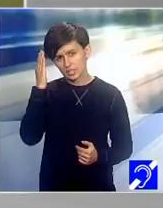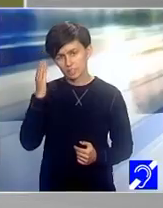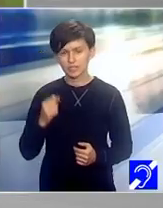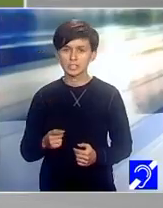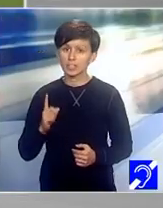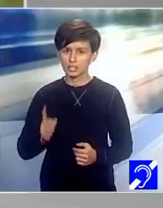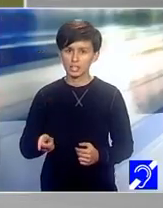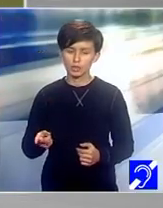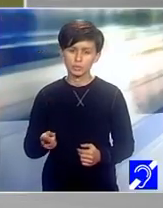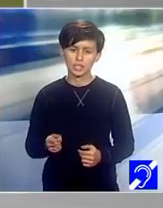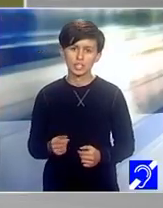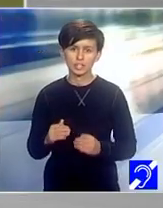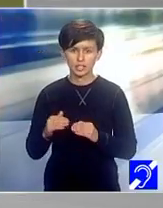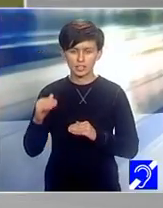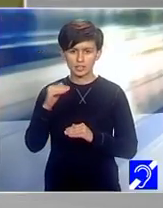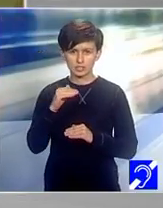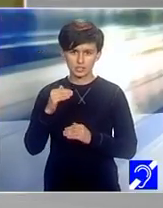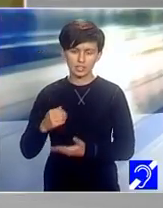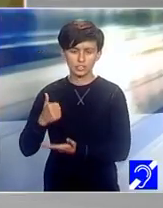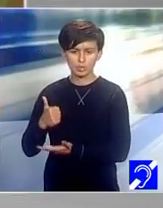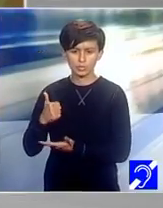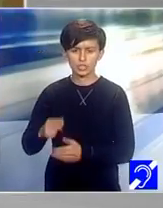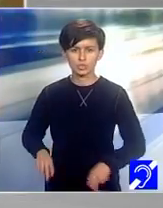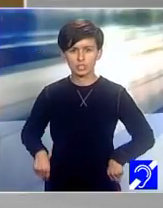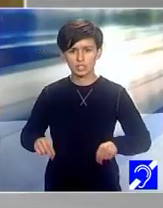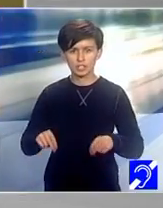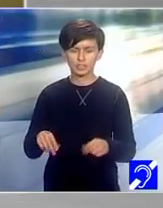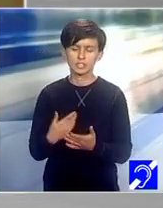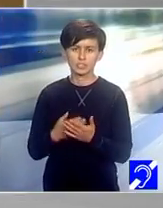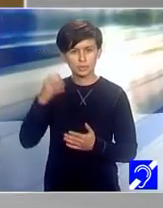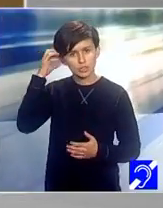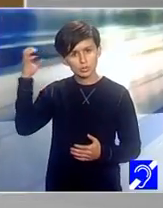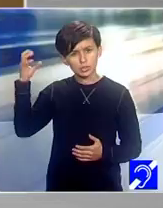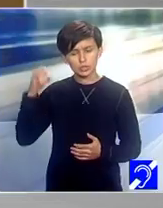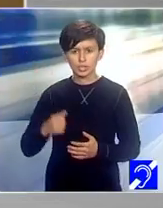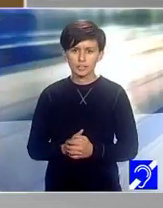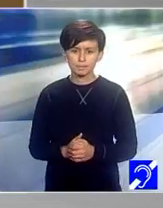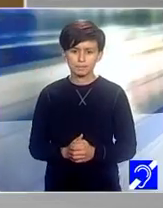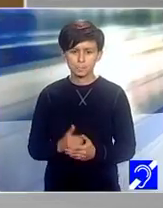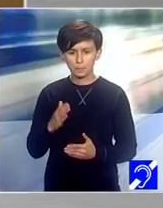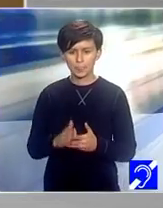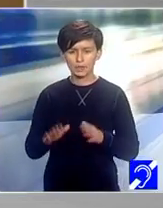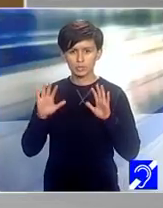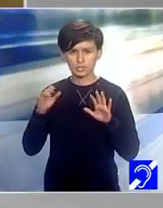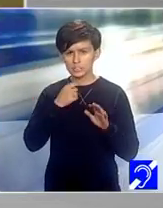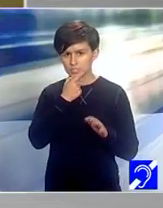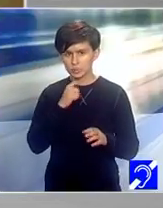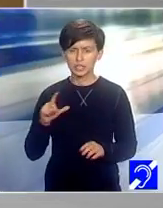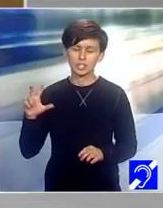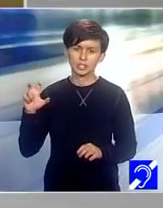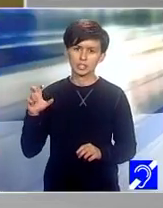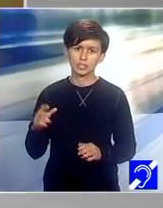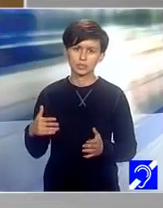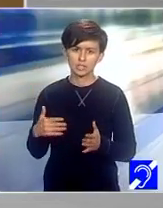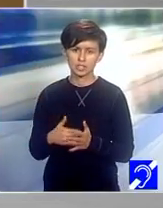Ne-a obligat în același timp să creștem bugetul de investiții pentru cultură, pentru ONG-uri, în ultimii 10 ani de la 300.000 de euro la aproximativ